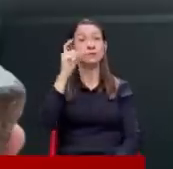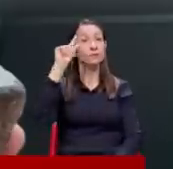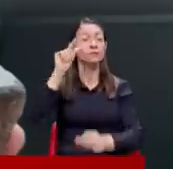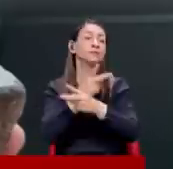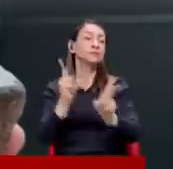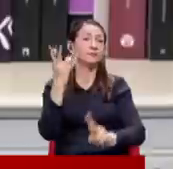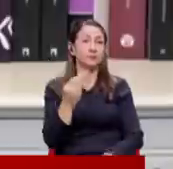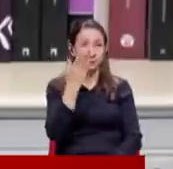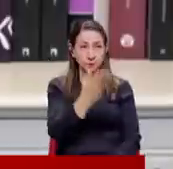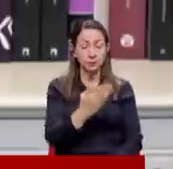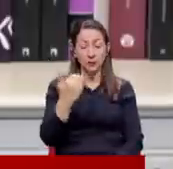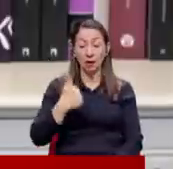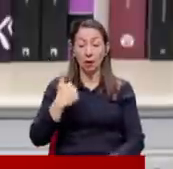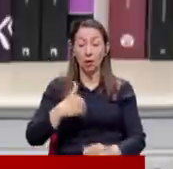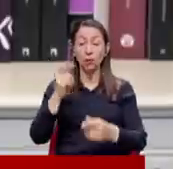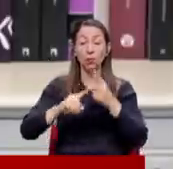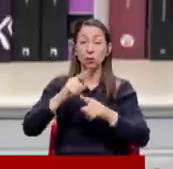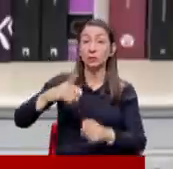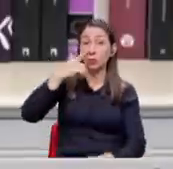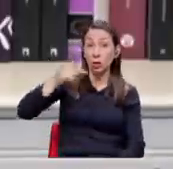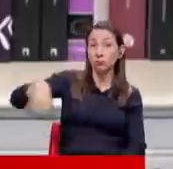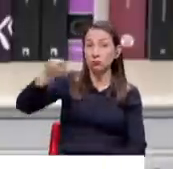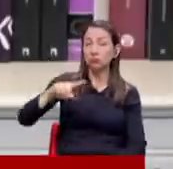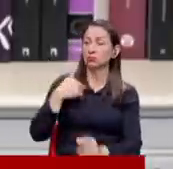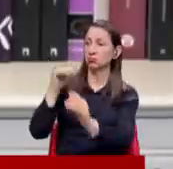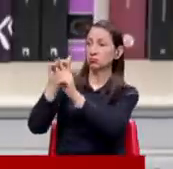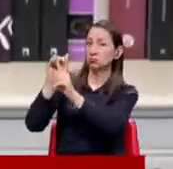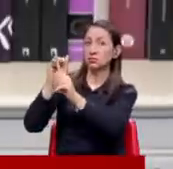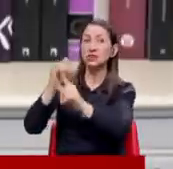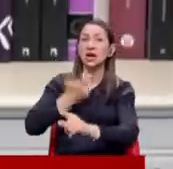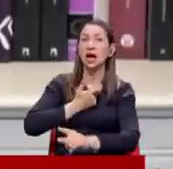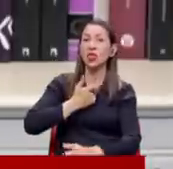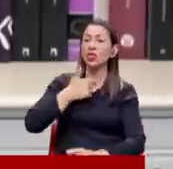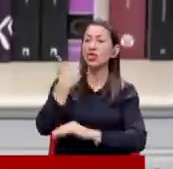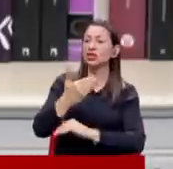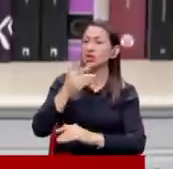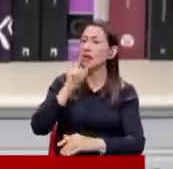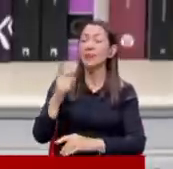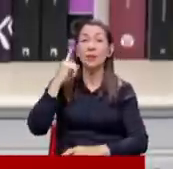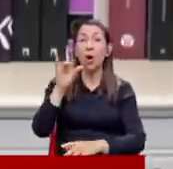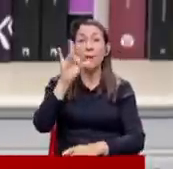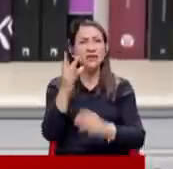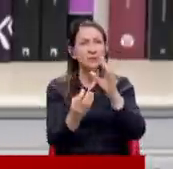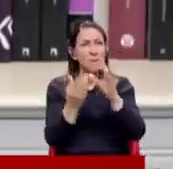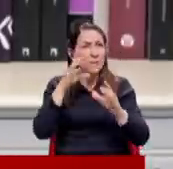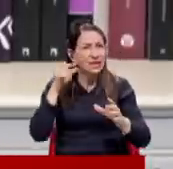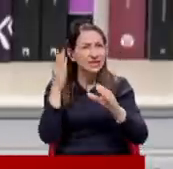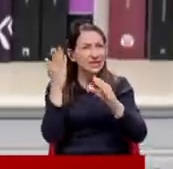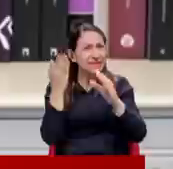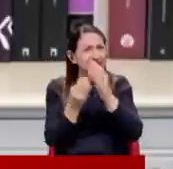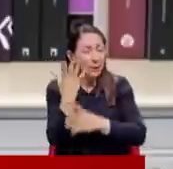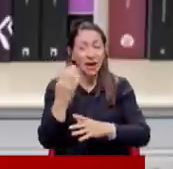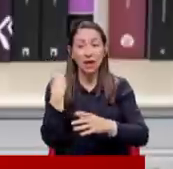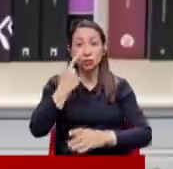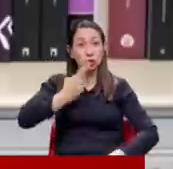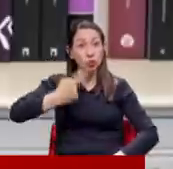şüpheli serbest bırakıldı. Kamu bürokrasisine bir kez daha sesleniyorum. Yasa dışı hiçbir talimatı dinlemeyin. 15 Mayıs sabahı yeni bir cumhurbaşkanı,